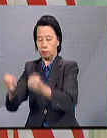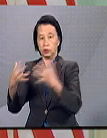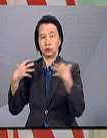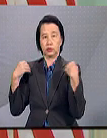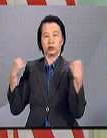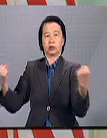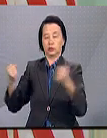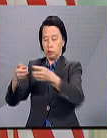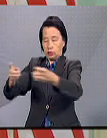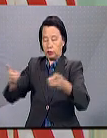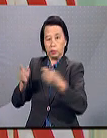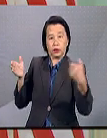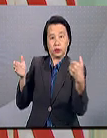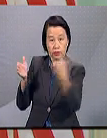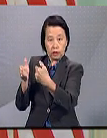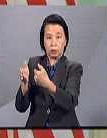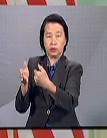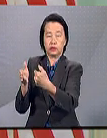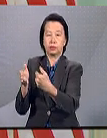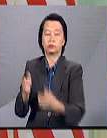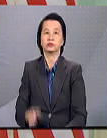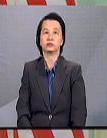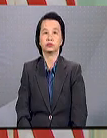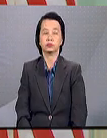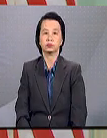kesihatan daerah yang terdekat.